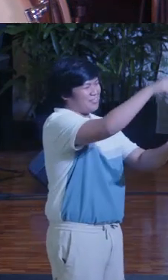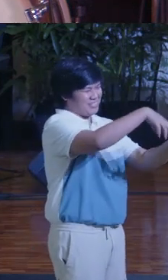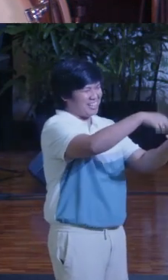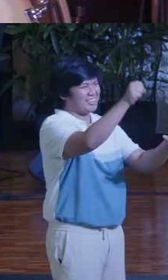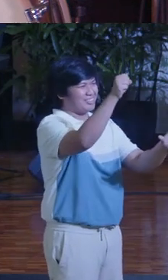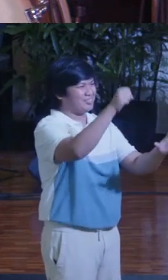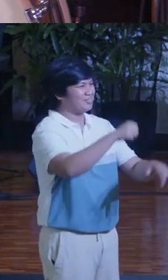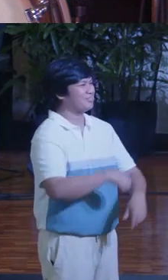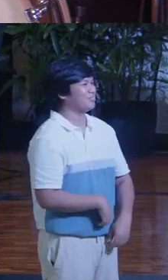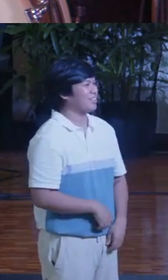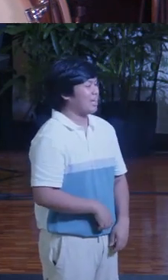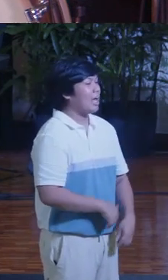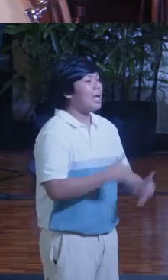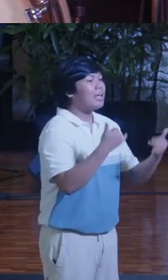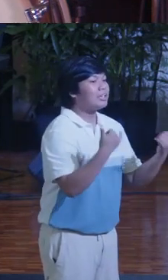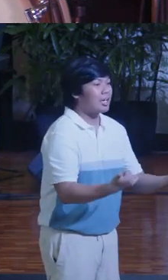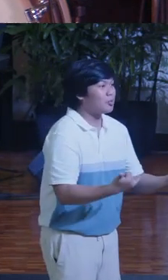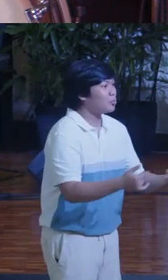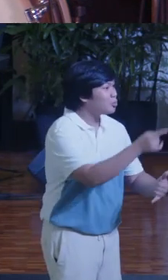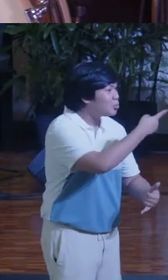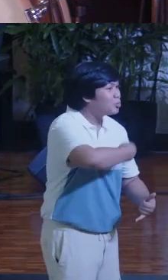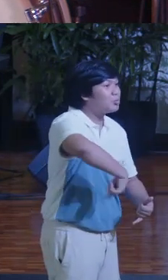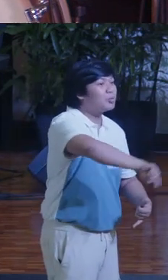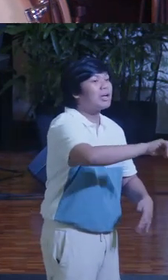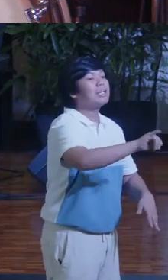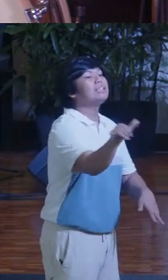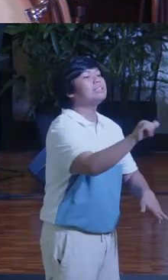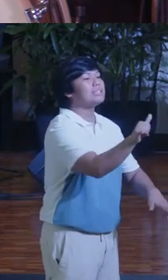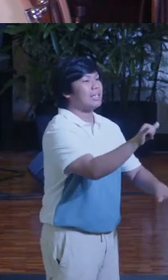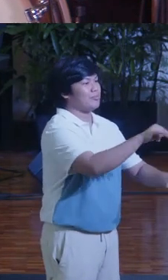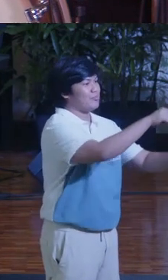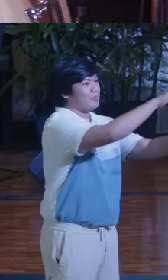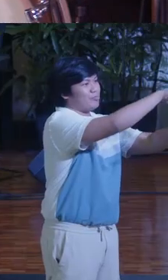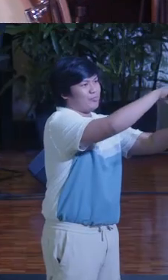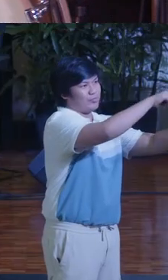Tayo po ay kanyang binuhay na maguli.